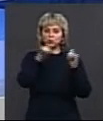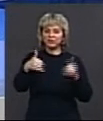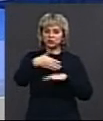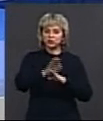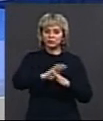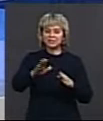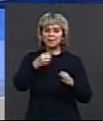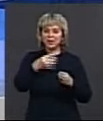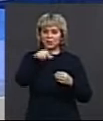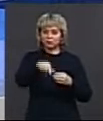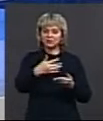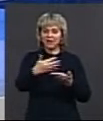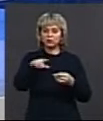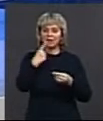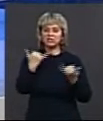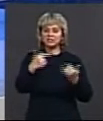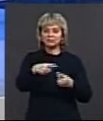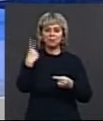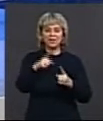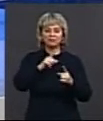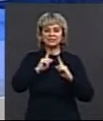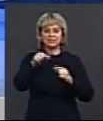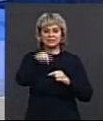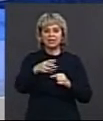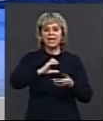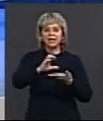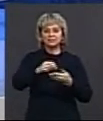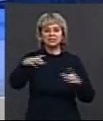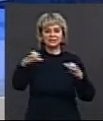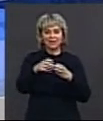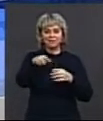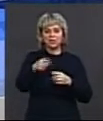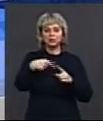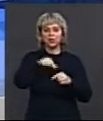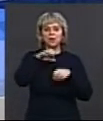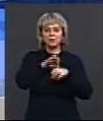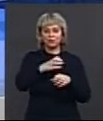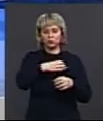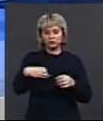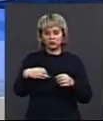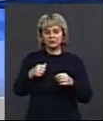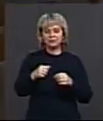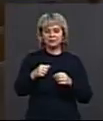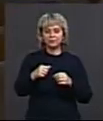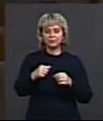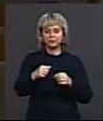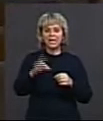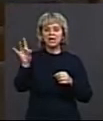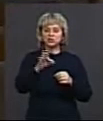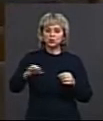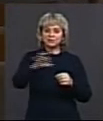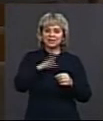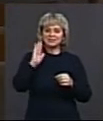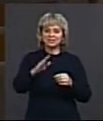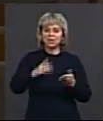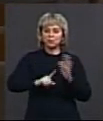долю непродовольственных товаров, говорили сегодня на первом заседании экспортного совета. Провел его губернатор. Ростовская область